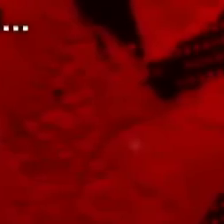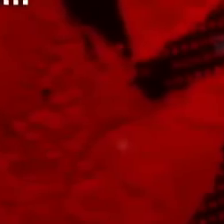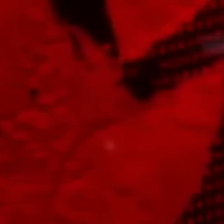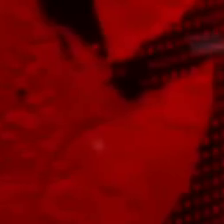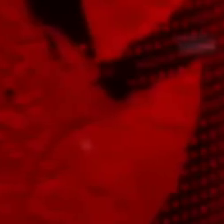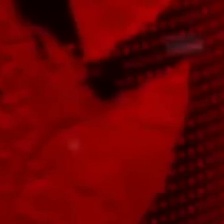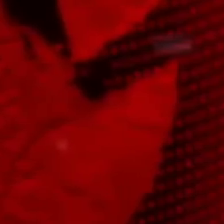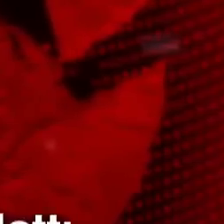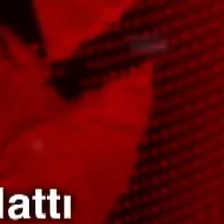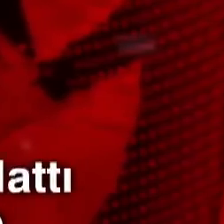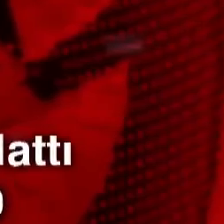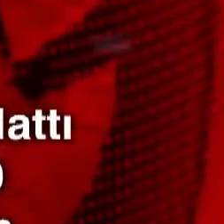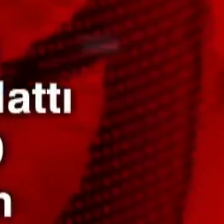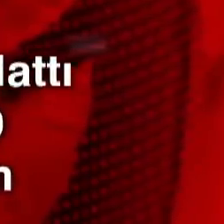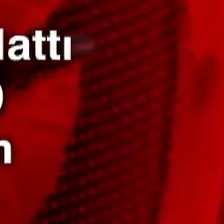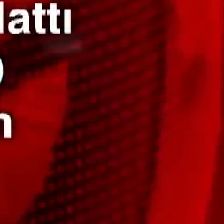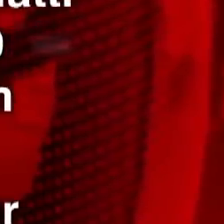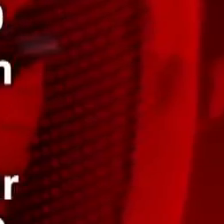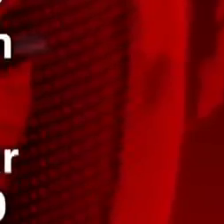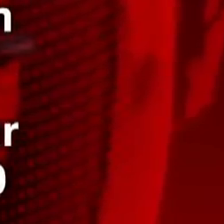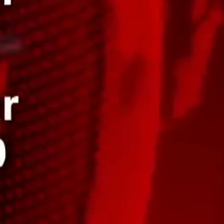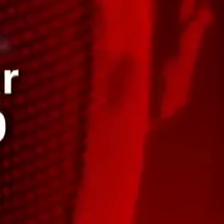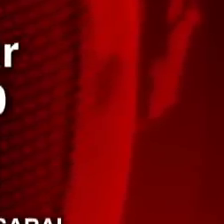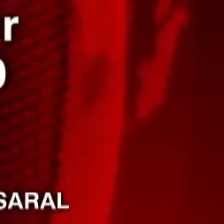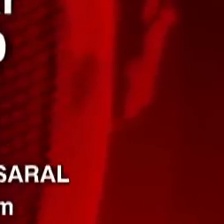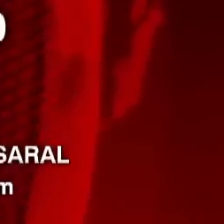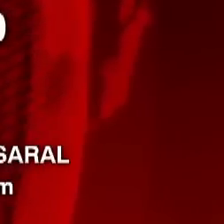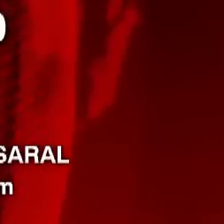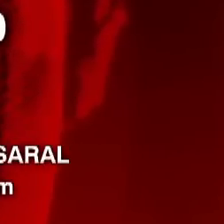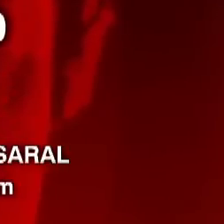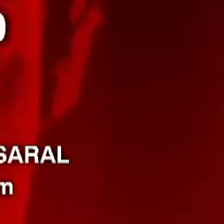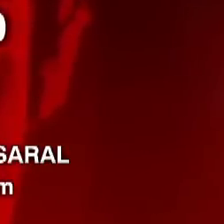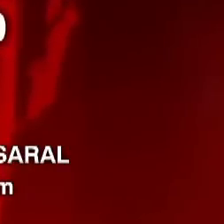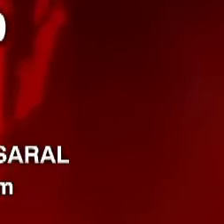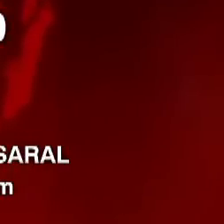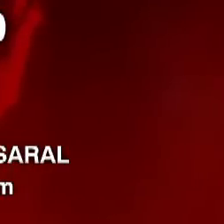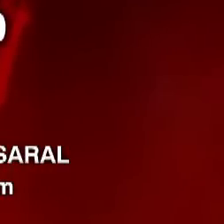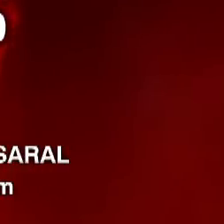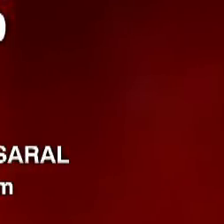Mecnun'a, Leyla'sına erişilmez sırrına sen dost.